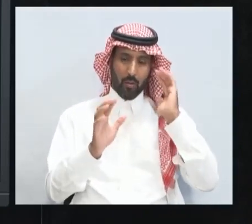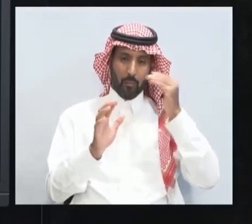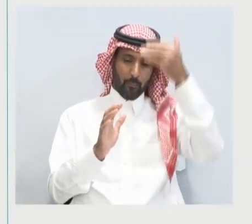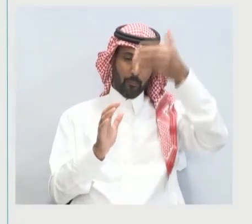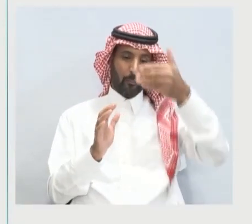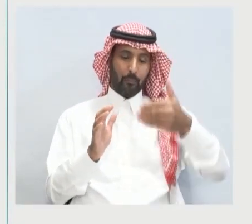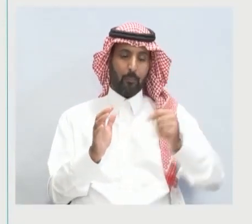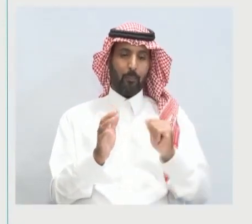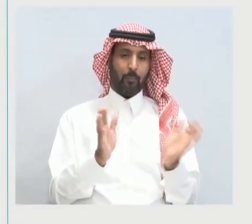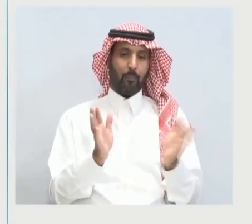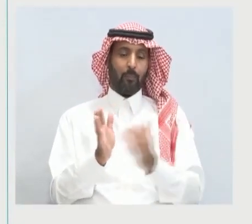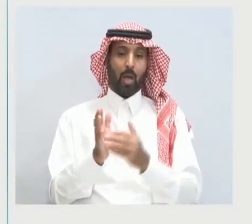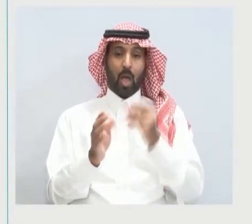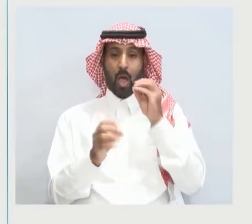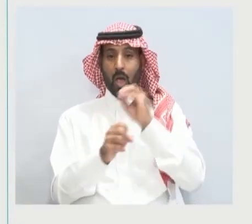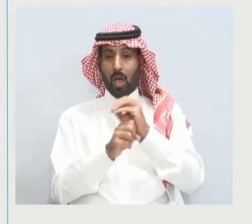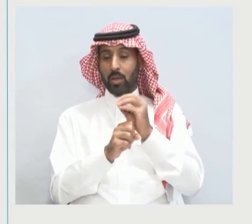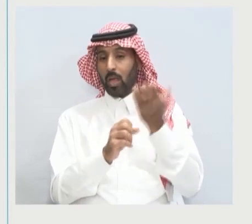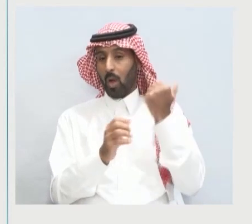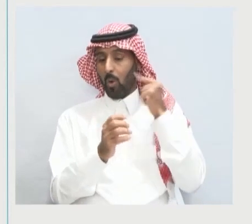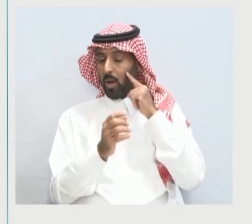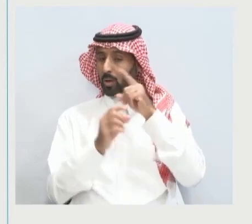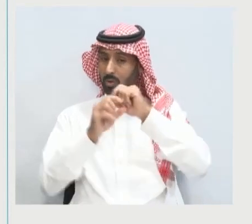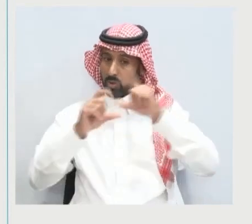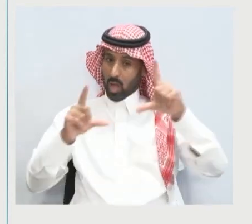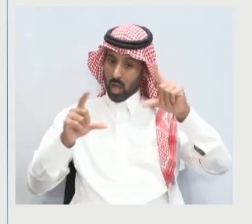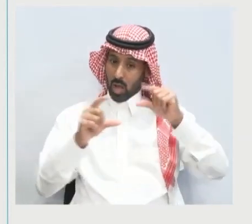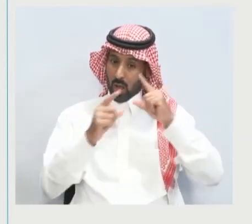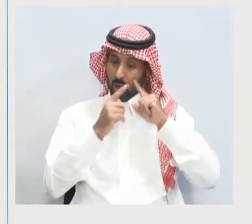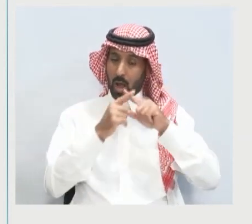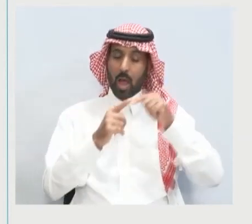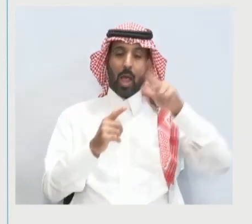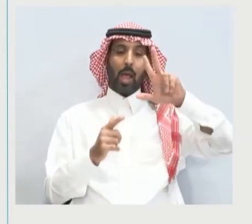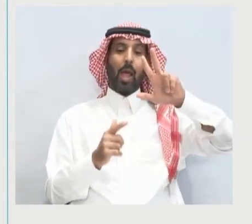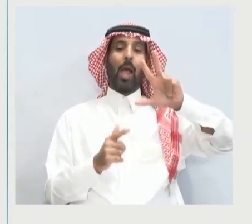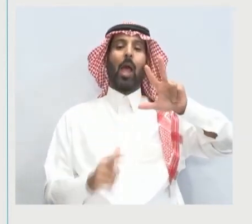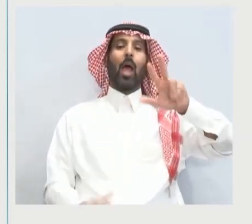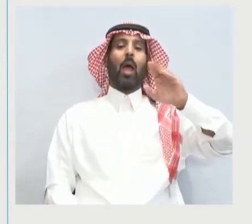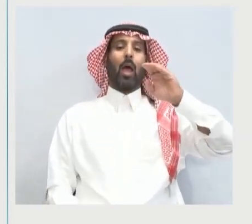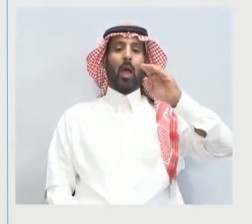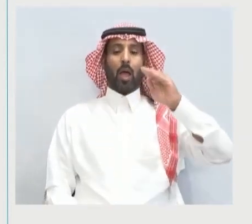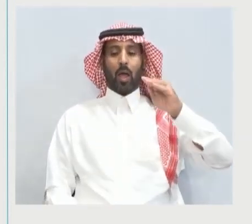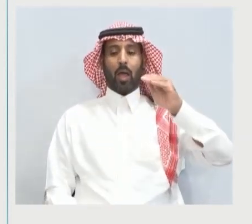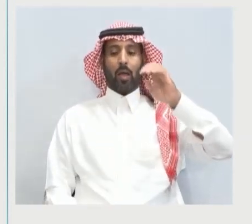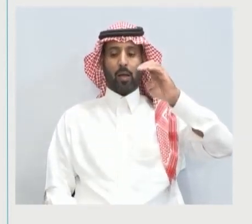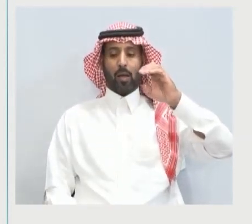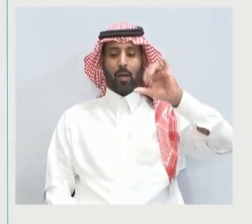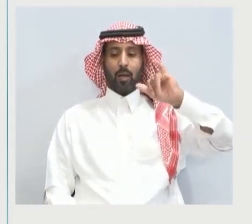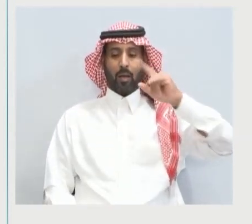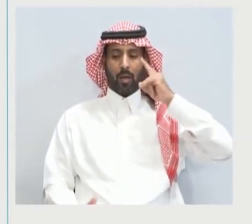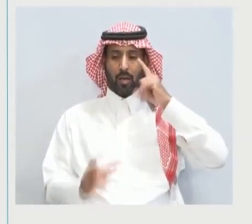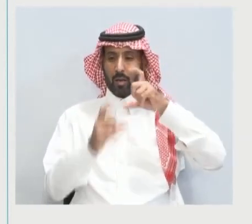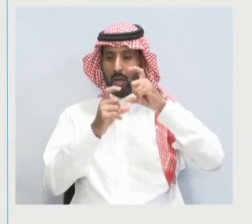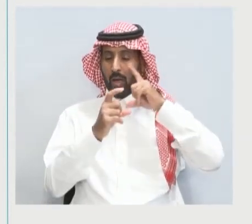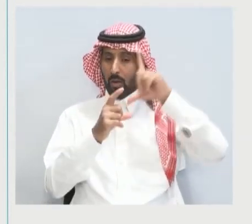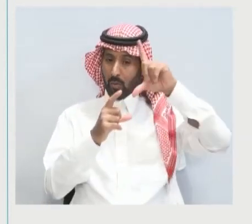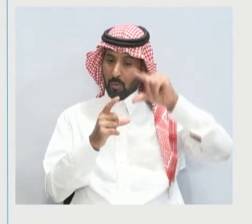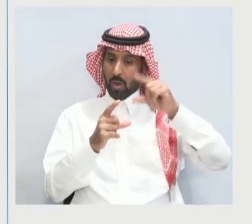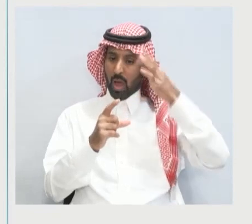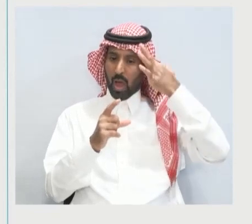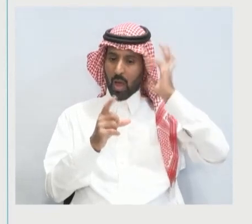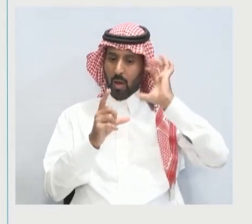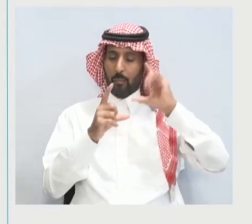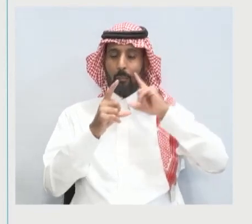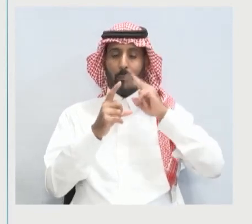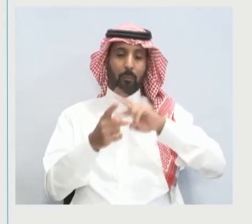استخدمنا في الدرس السابق خيار الحجم سايز لتغيير حجم الصوره بامكانك ايضا تجربه